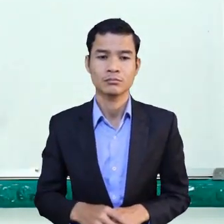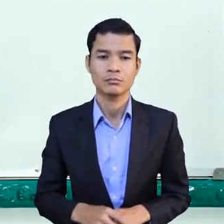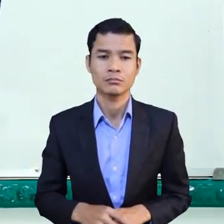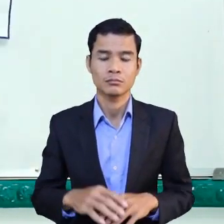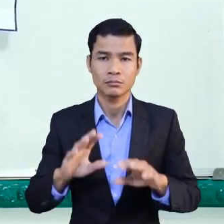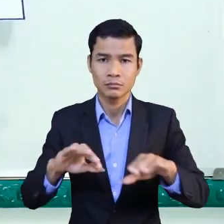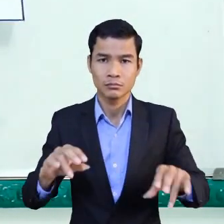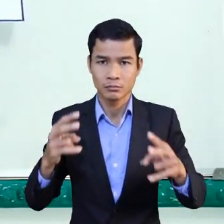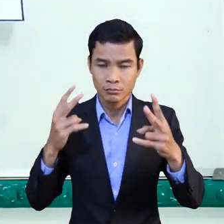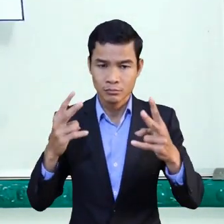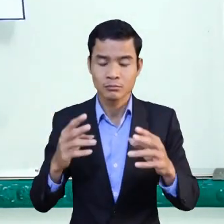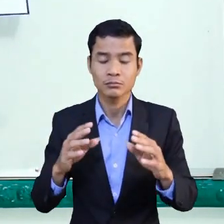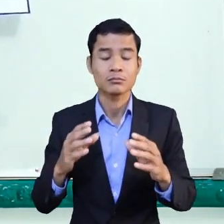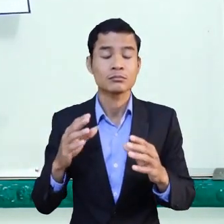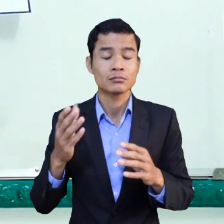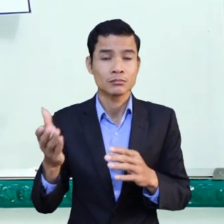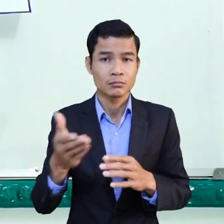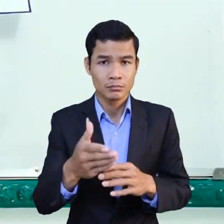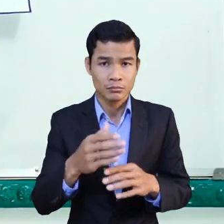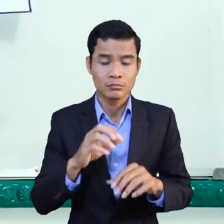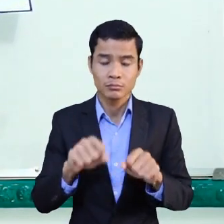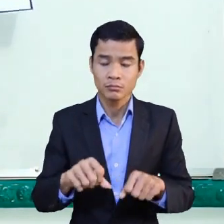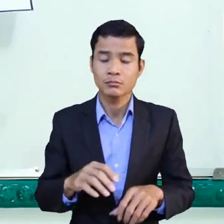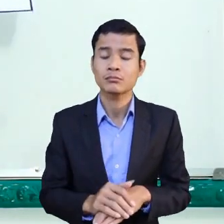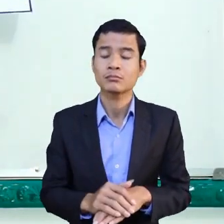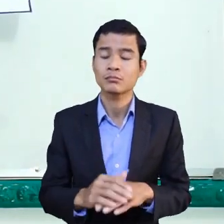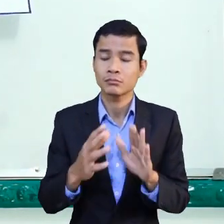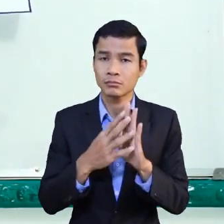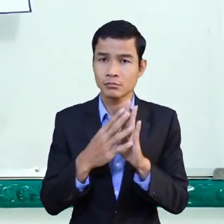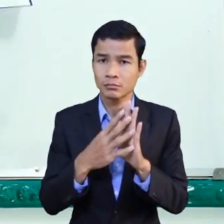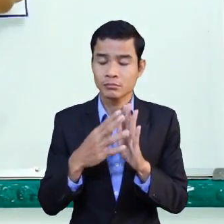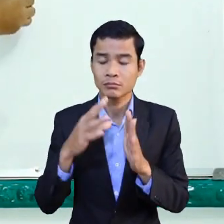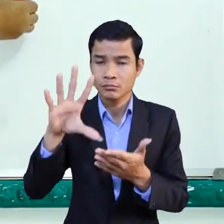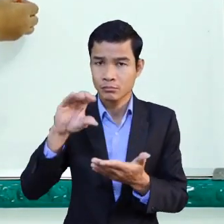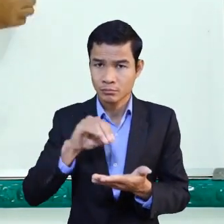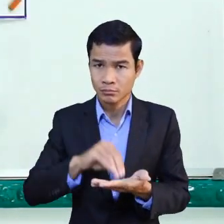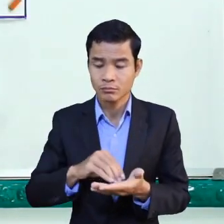ចាកូនលើកឡើងកូនចំឡងតាមអ្នកគ្រូ